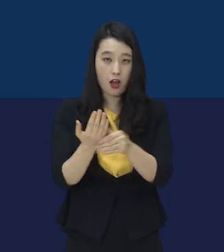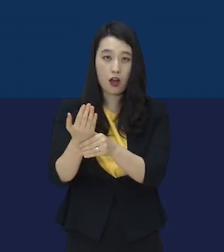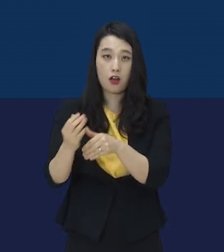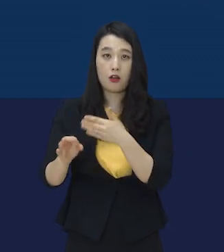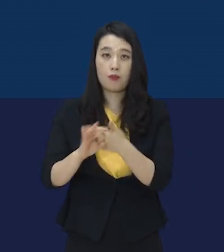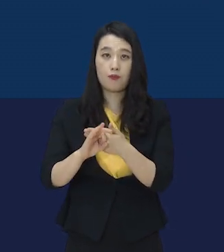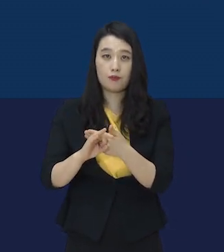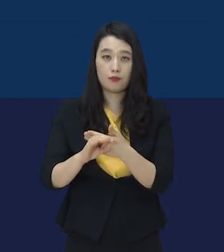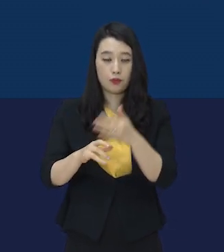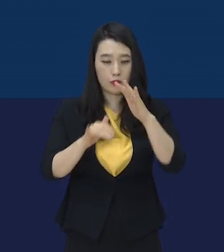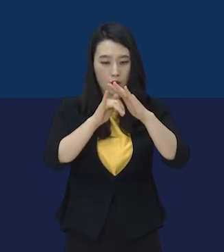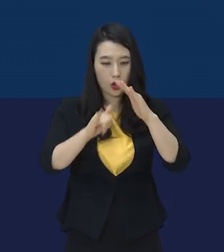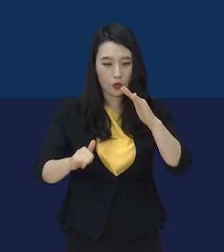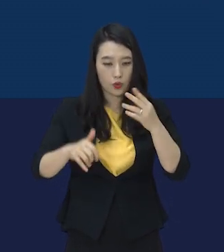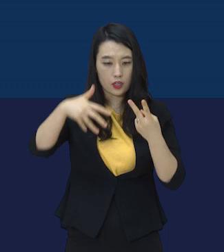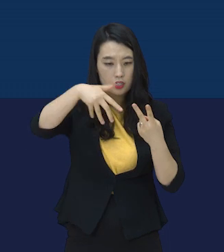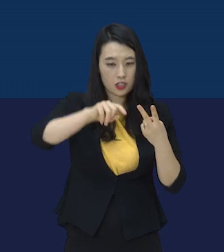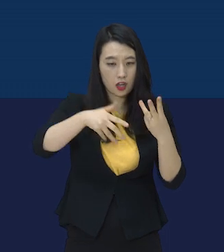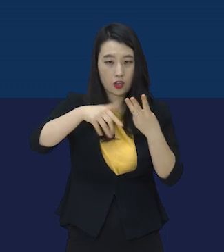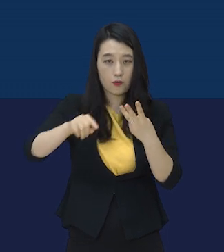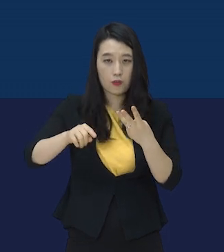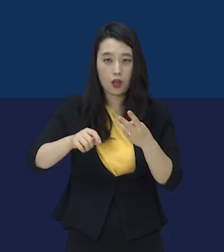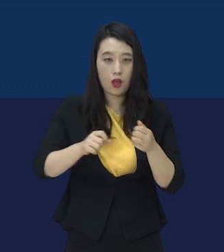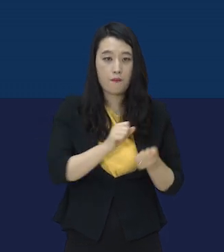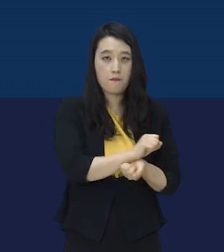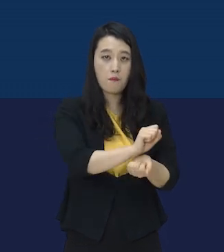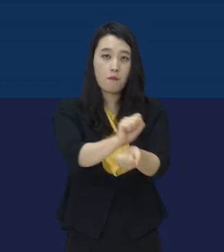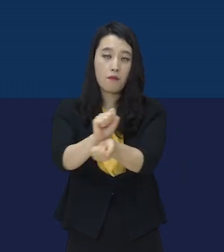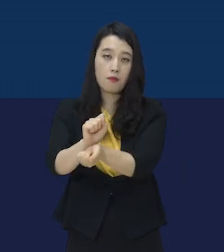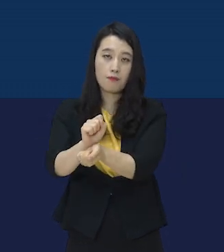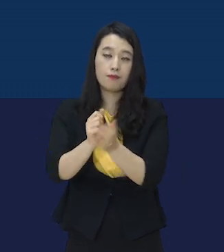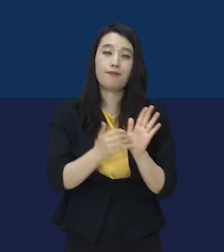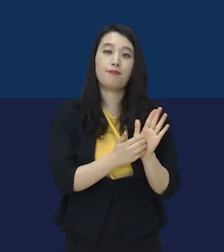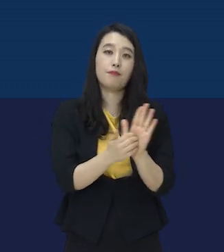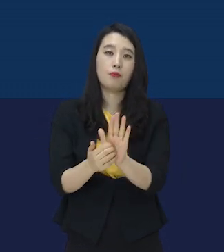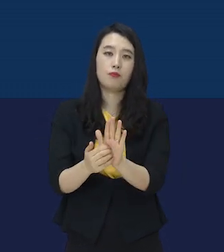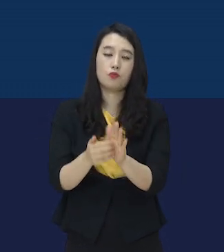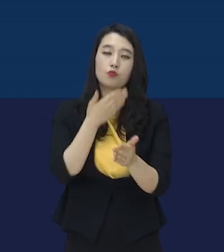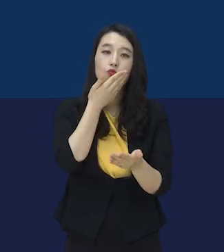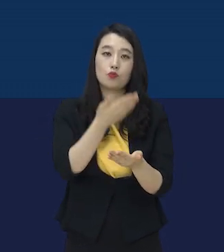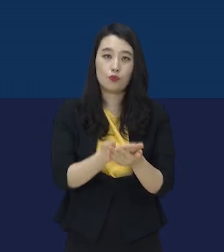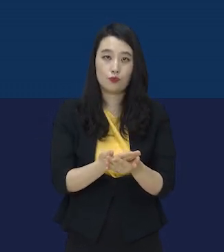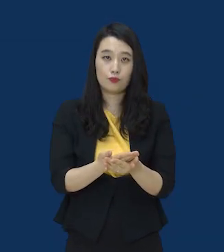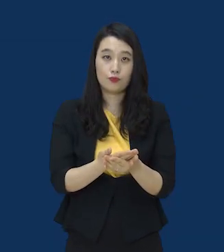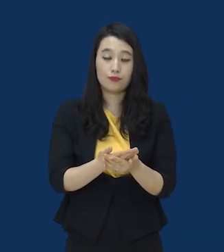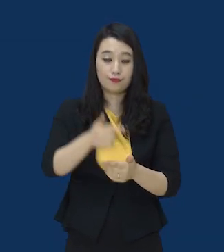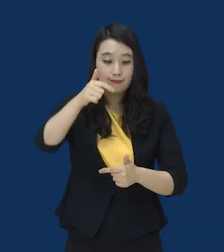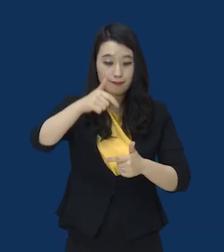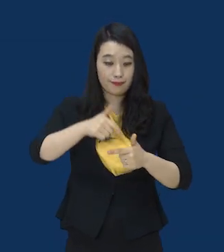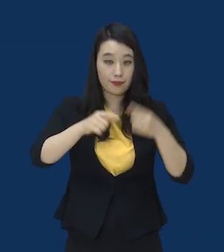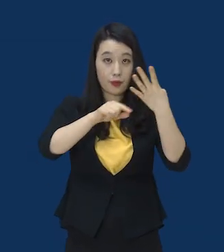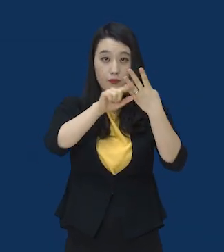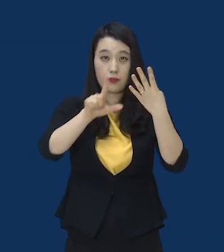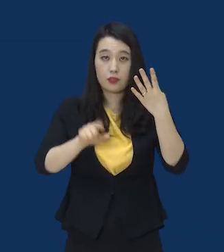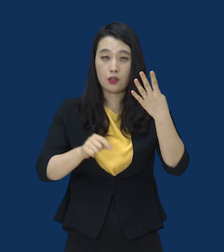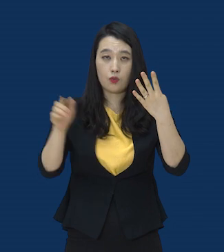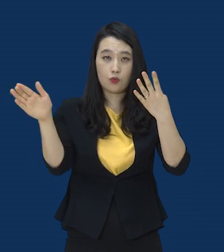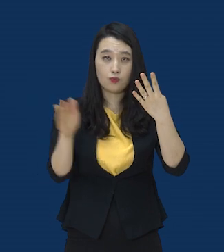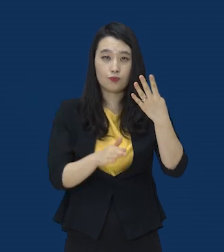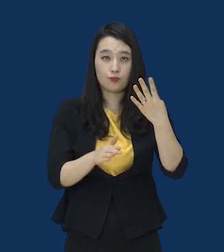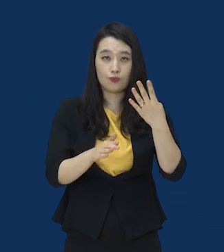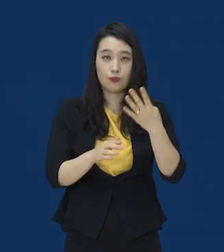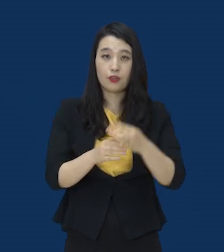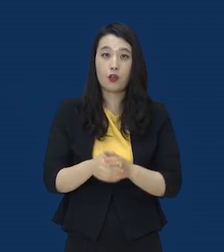가족이나 동거인의 2차, 3차 감염을 막는 게 필수인데 우리 강남구는 4월 초부터